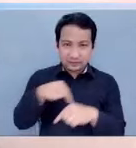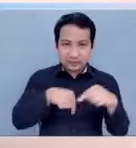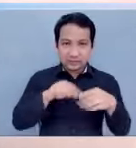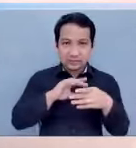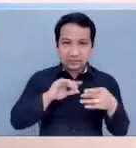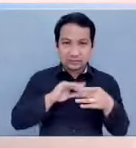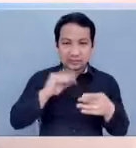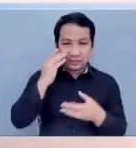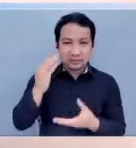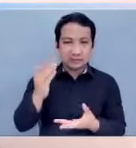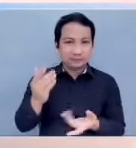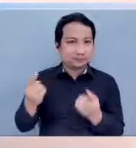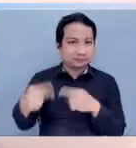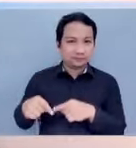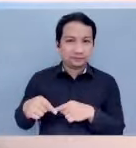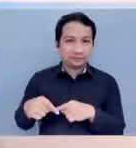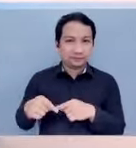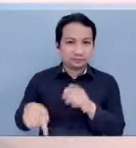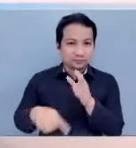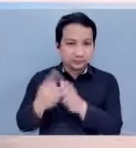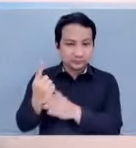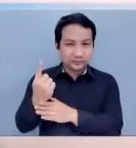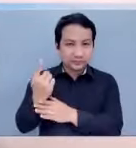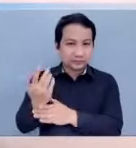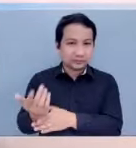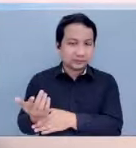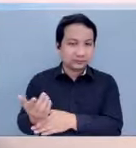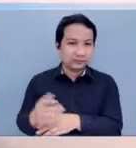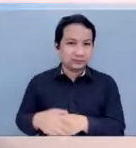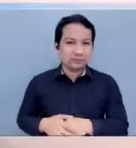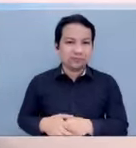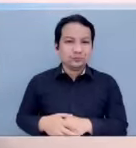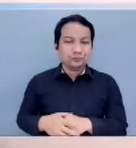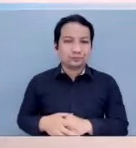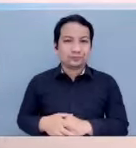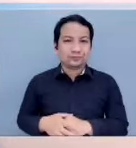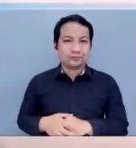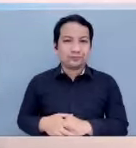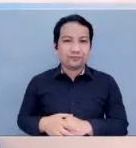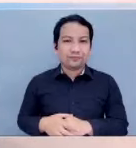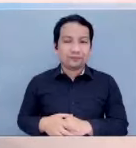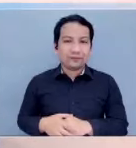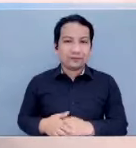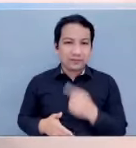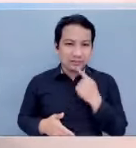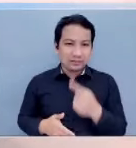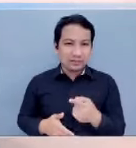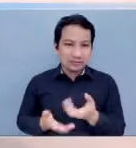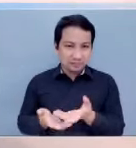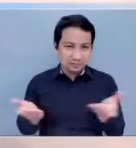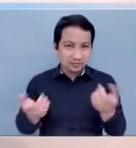siya nangyari na sumumakas na ulan. You know, you've experienced things and kaya ka, you know, naging ganun.